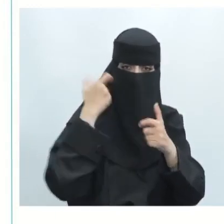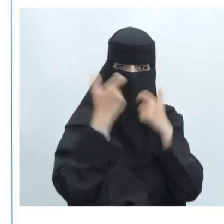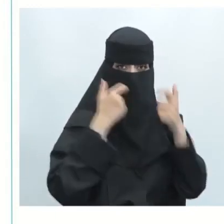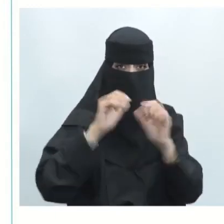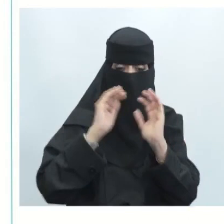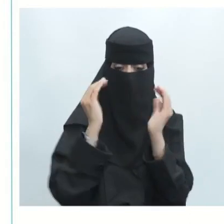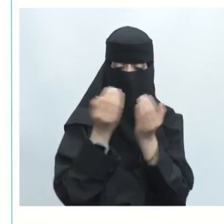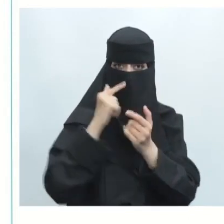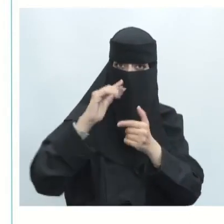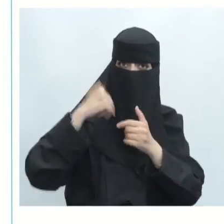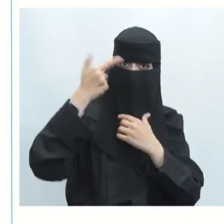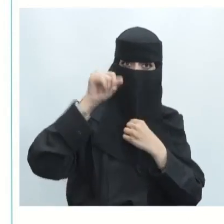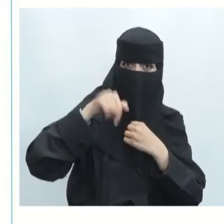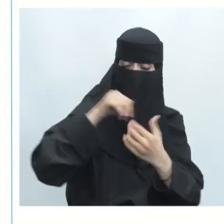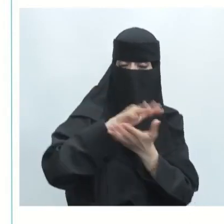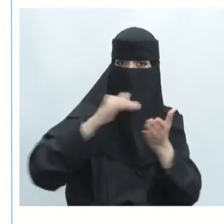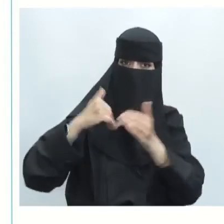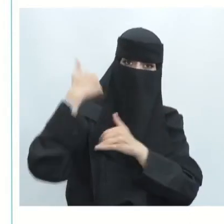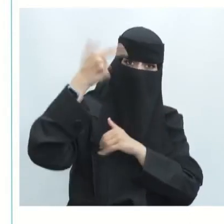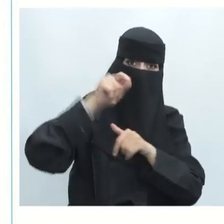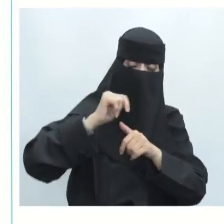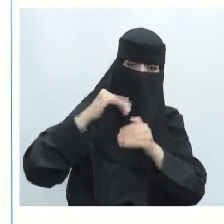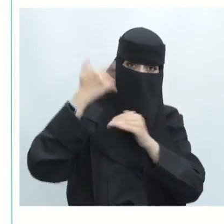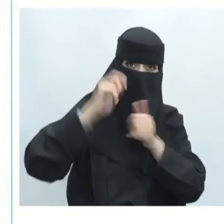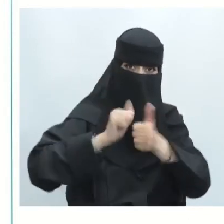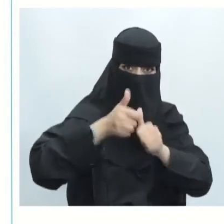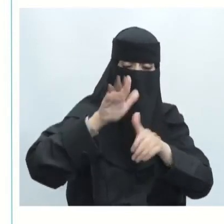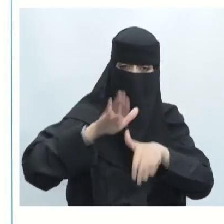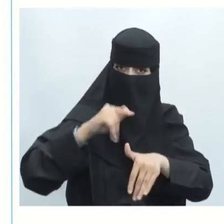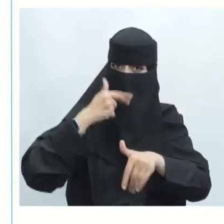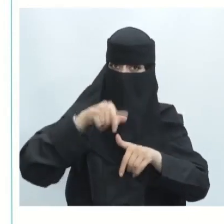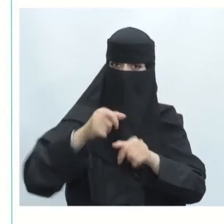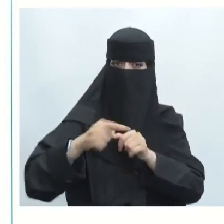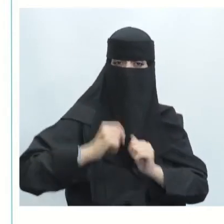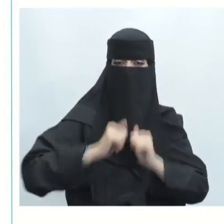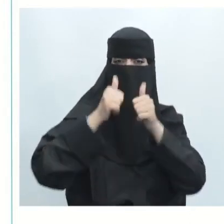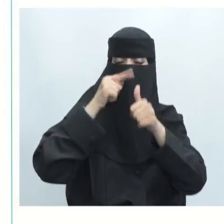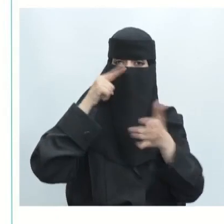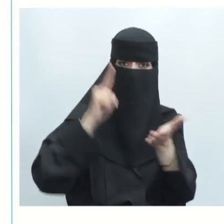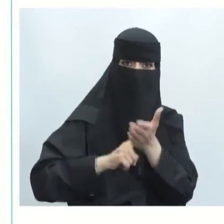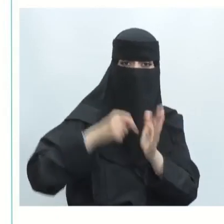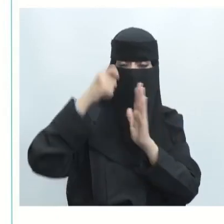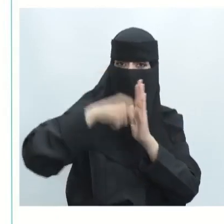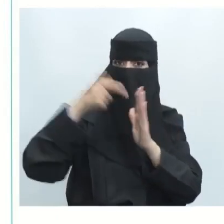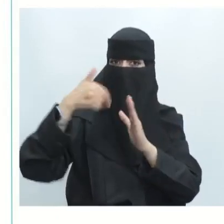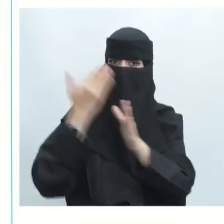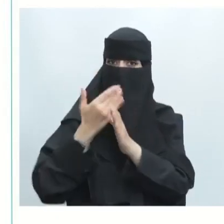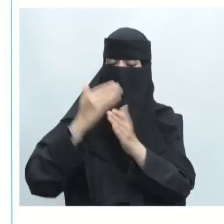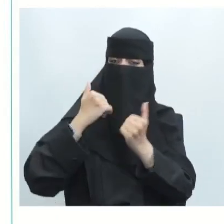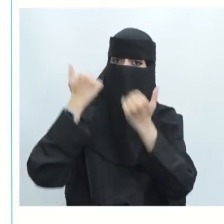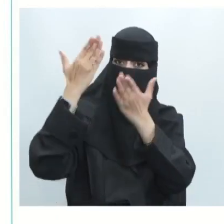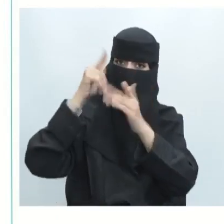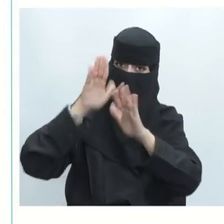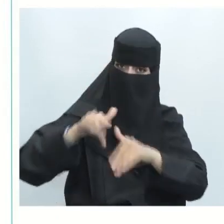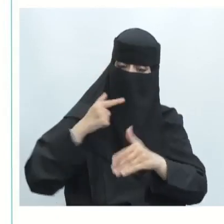ايضا الفرص من تهديدات محتمله من المنافسه و ذلك نستطيع ان نحكم على العوامل الخارجيه ونضع